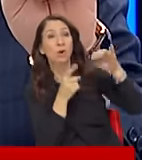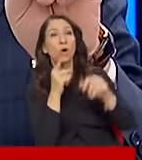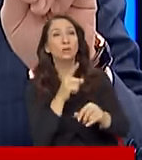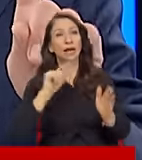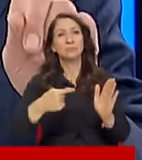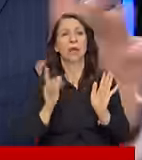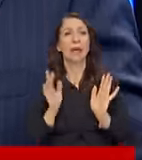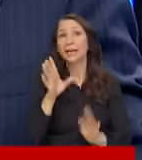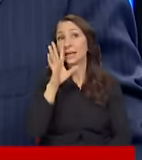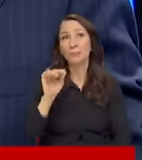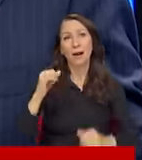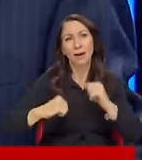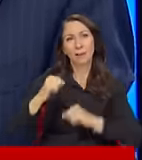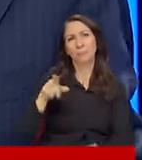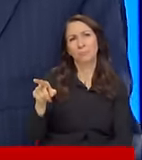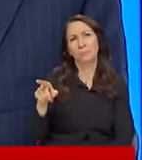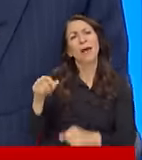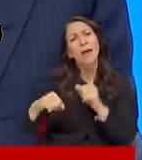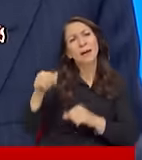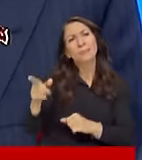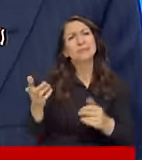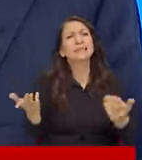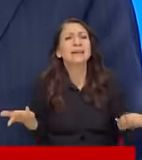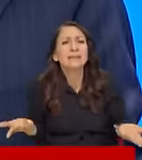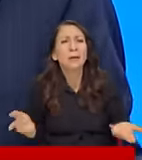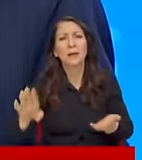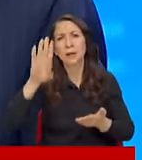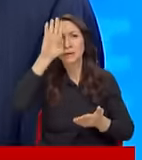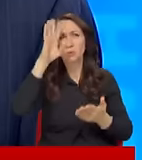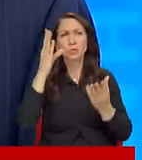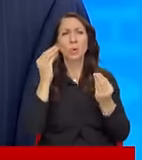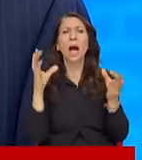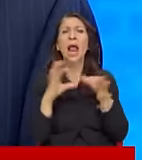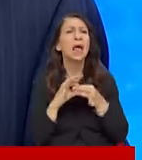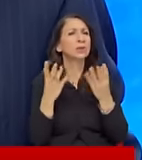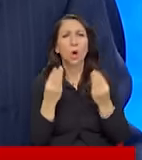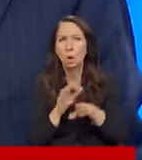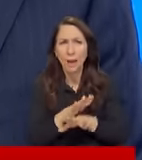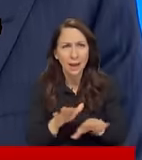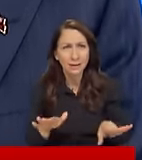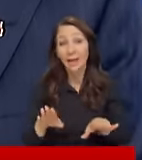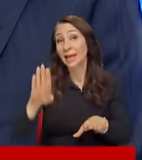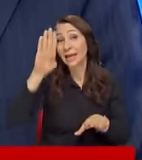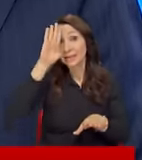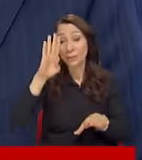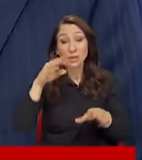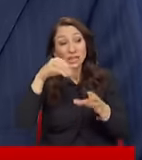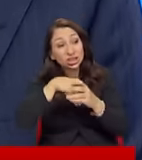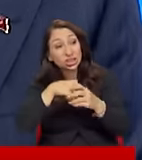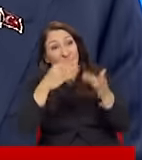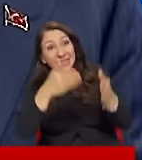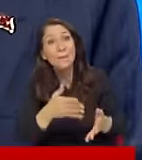da imzalar. Kim o? Rakibimiz. Rakibimiz zaten İstanbul'la çok da alakası olmayan, İstanbul'un ruhunu